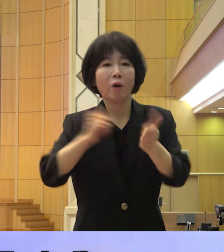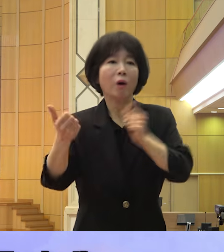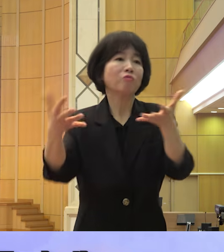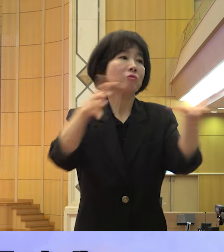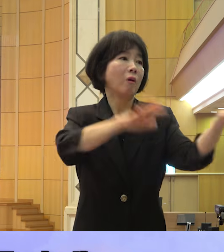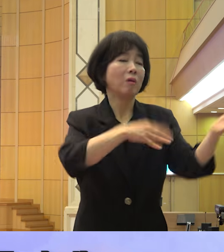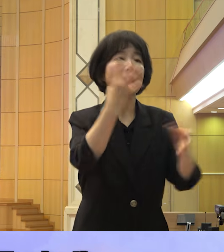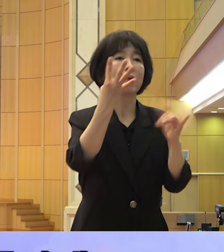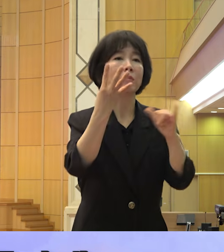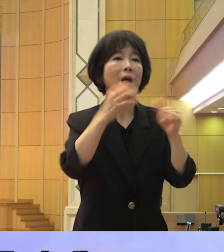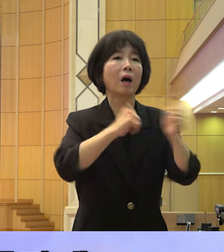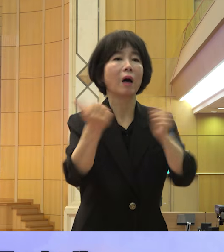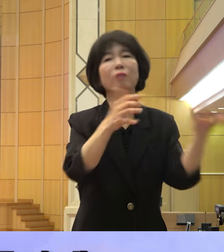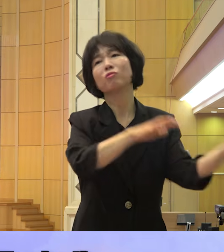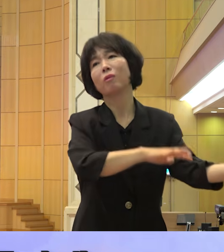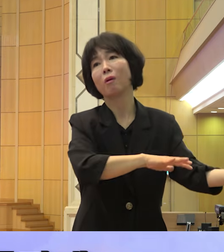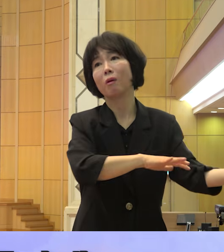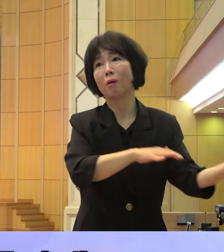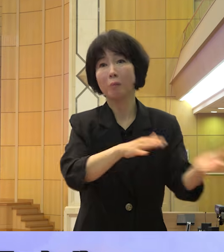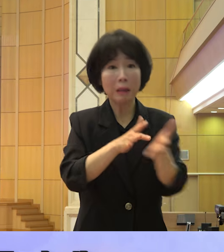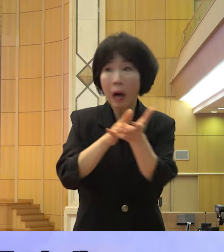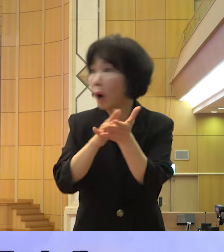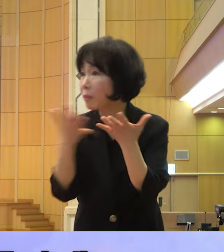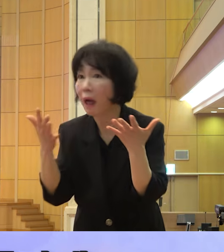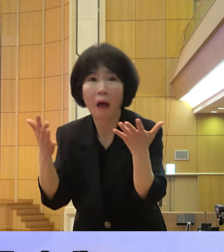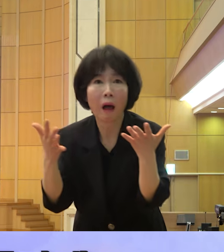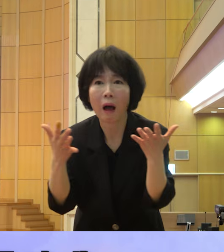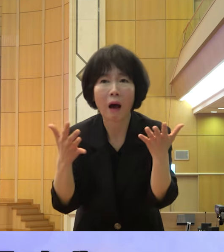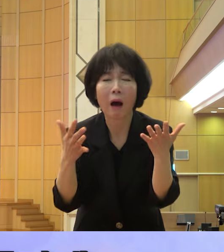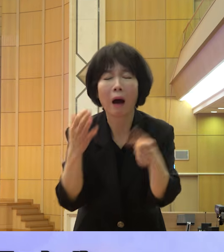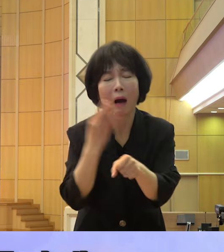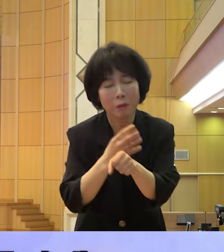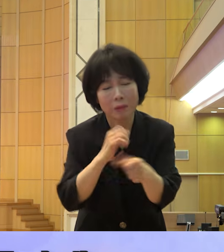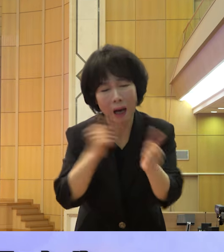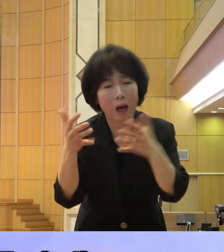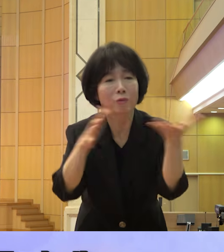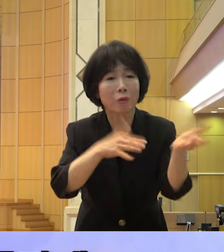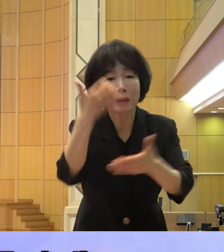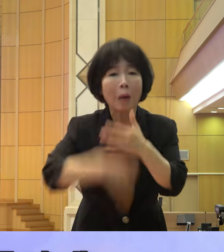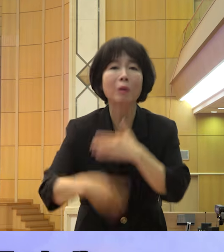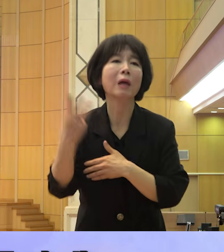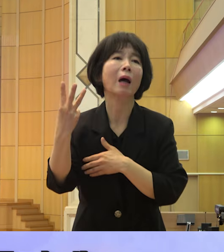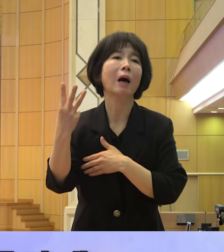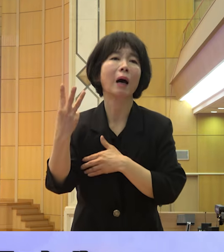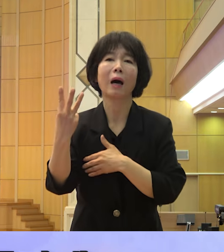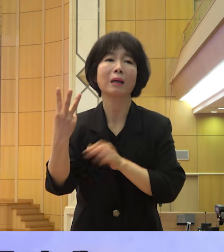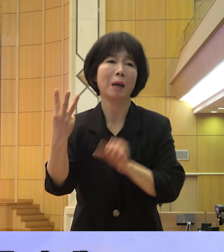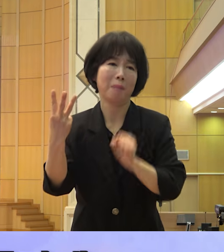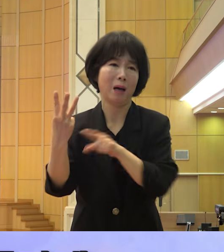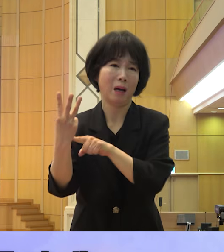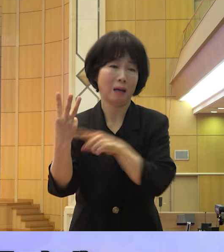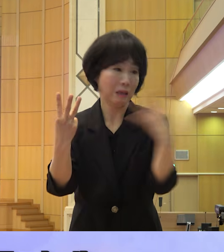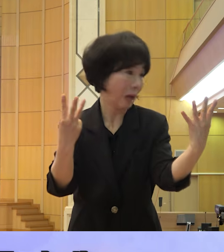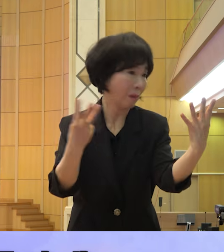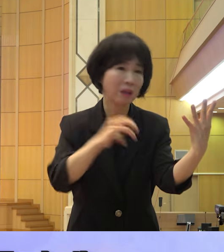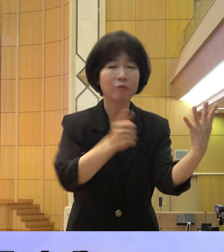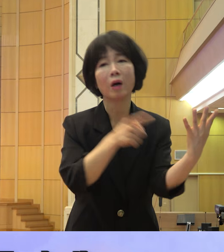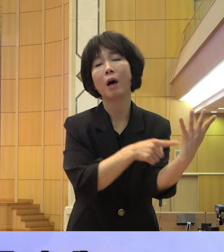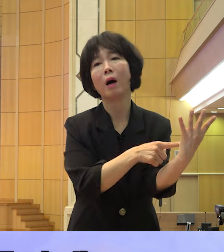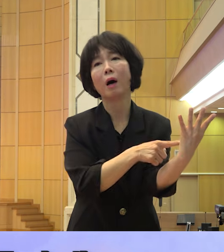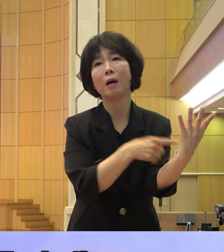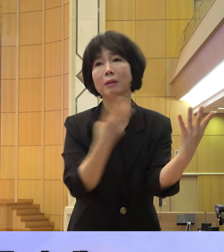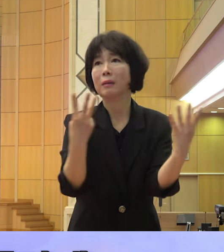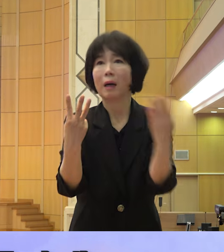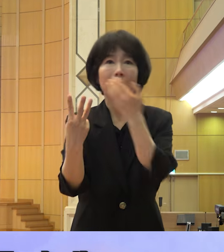병원 가는 것도 오고 약국도 오고 그러다 보니까 그래서 죽고 이래 죽고 저렇게 오늘 같으면 하나 죽지 않아요. 7 다 살 수 있어요. 죽고